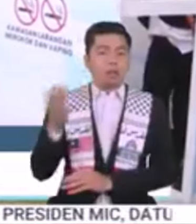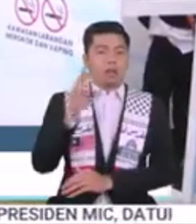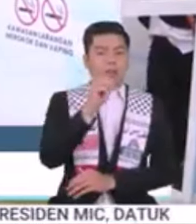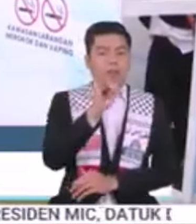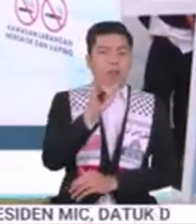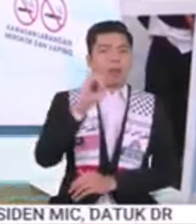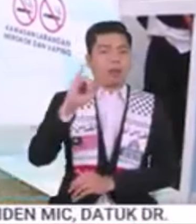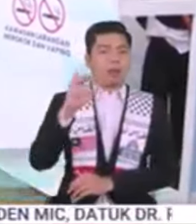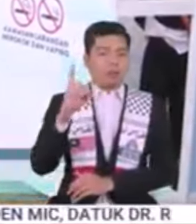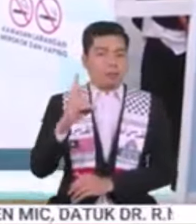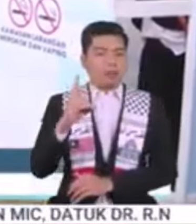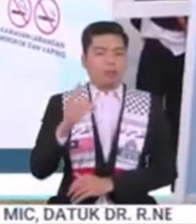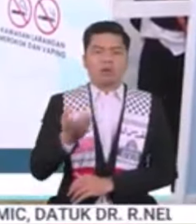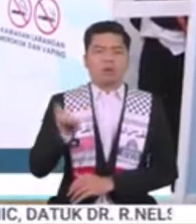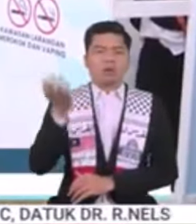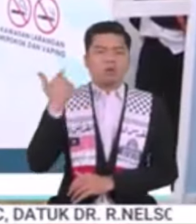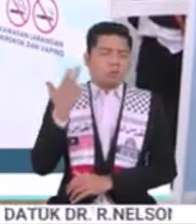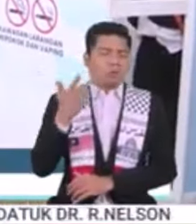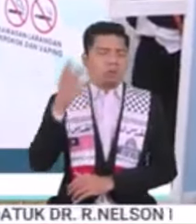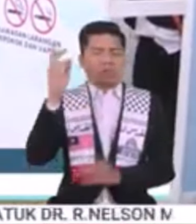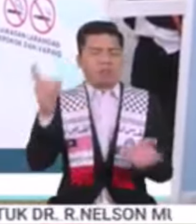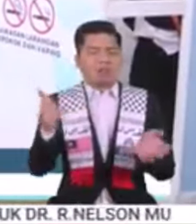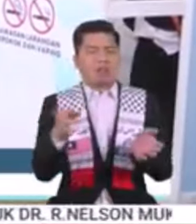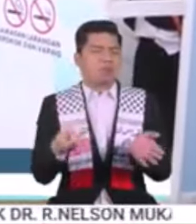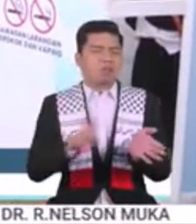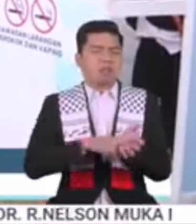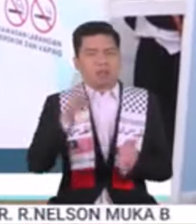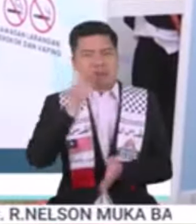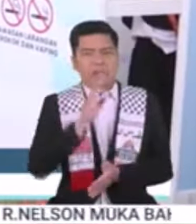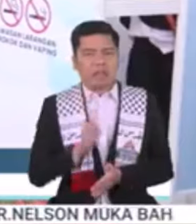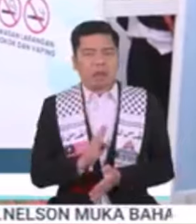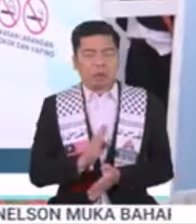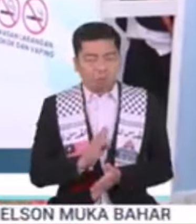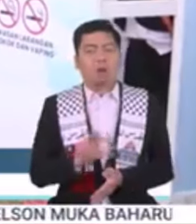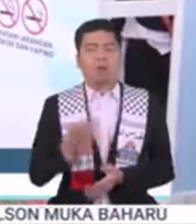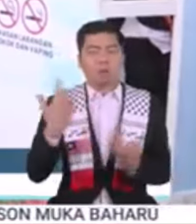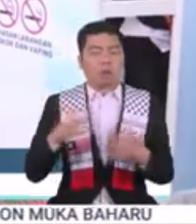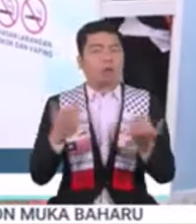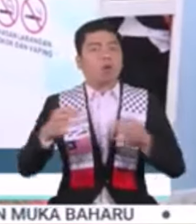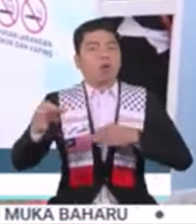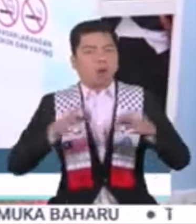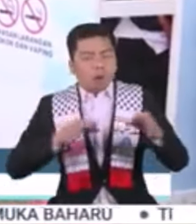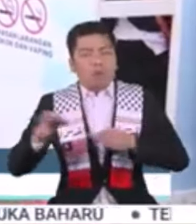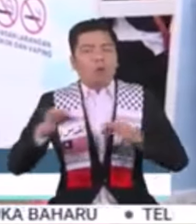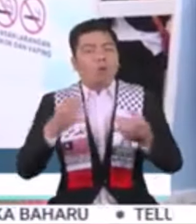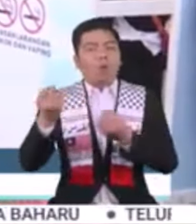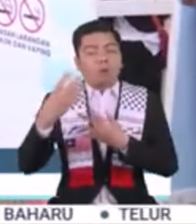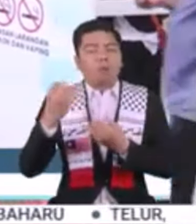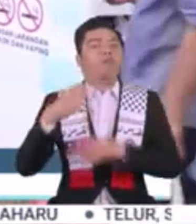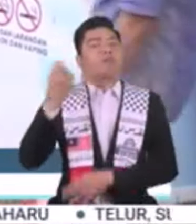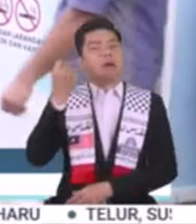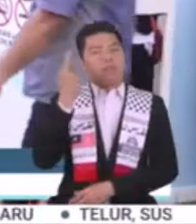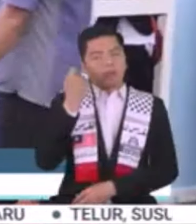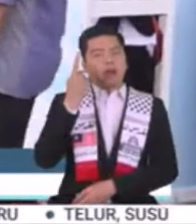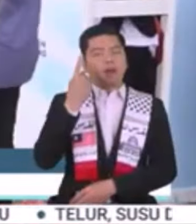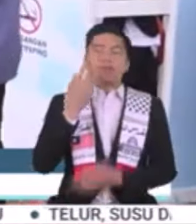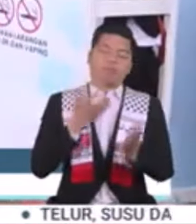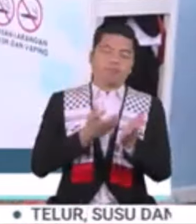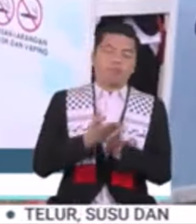my ID, sebelum ni kita orang tak ada register kan, risau apa semua. Tadi dah dapat pencerahan daripada staff kat situ, so kita orang